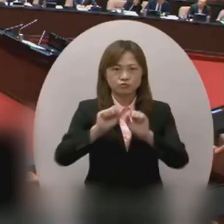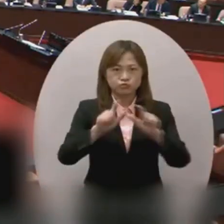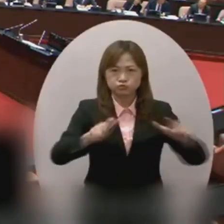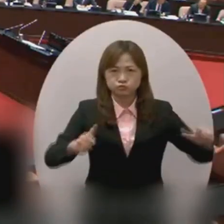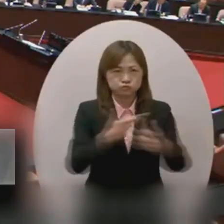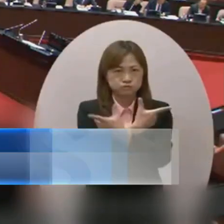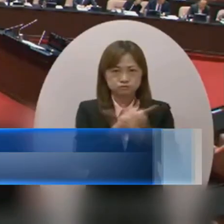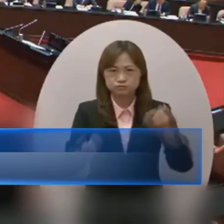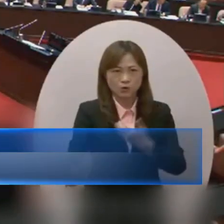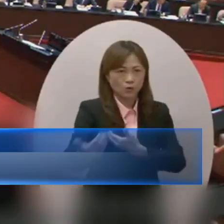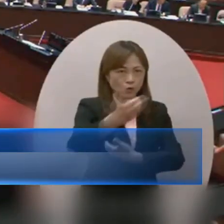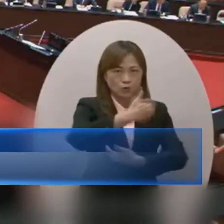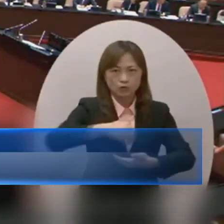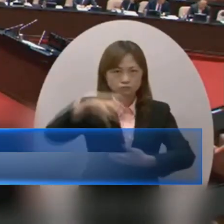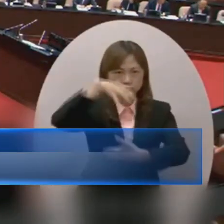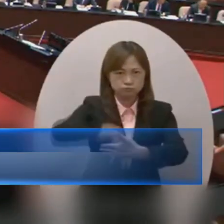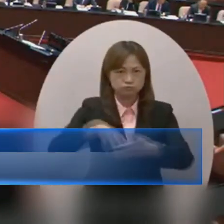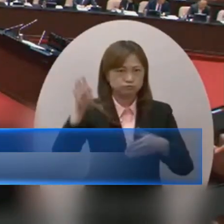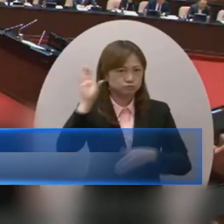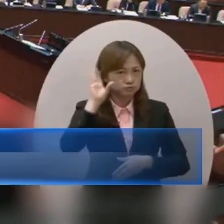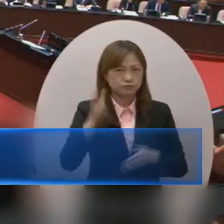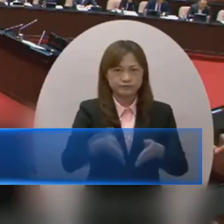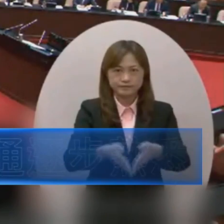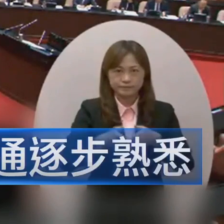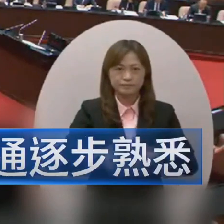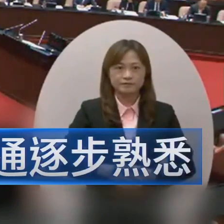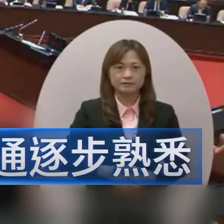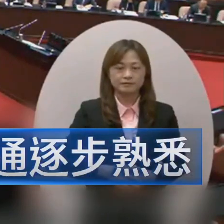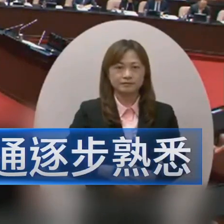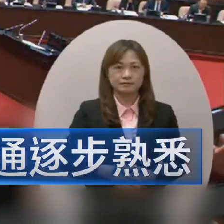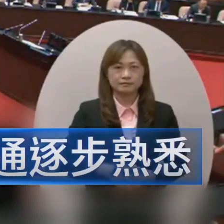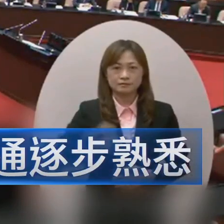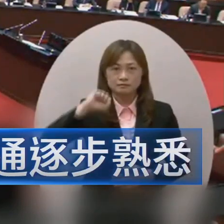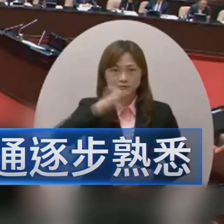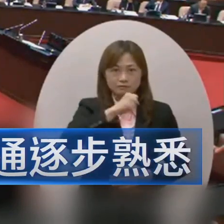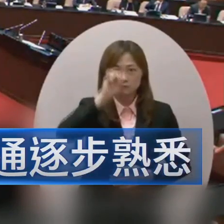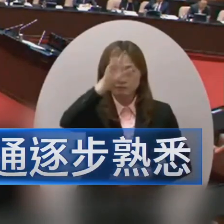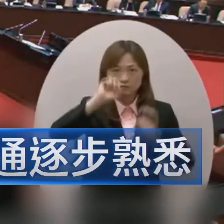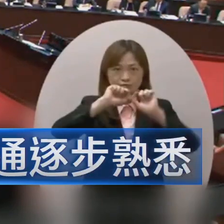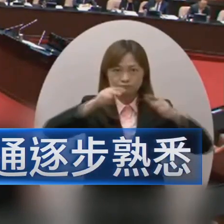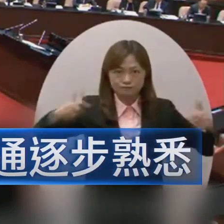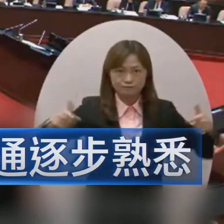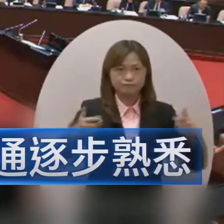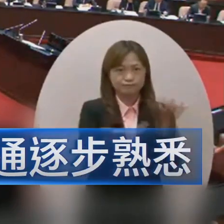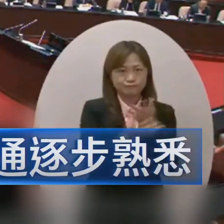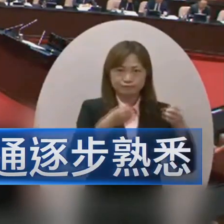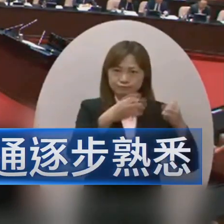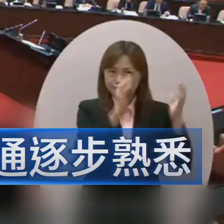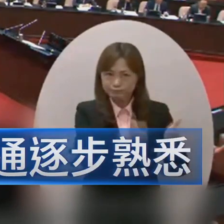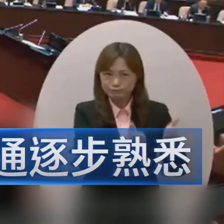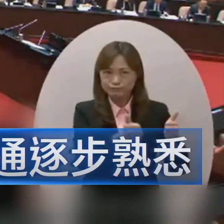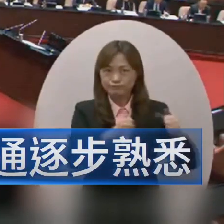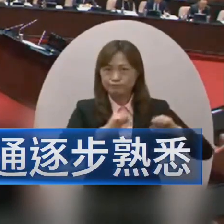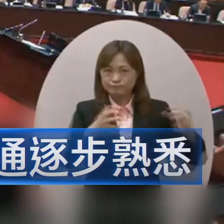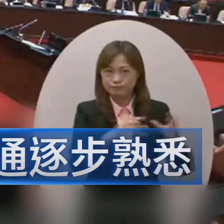川，海纳百川，在我们国内朝野和解共生。 依惯例，首都质询先送礼，民